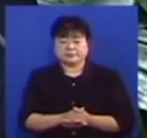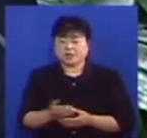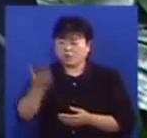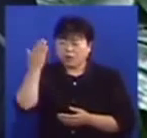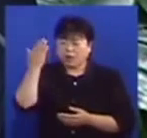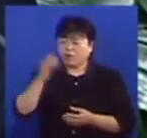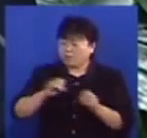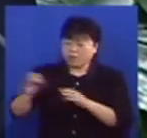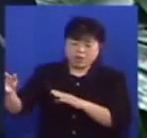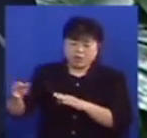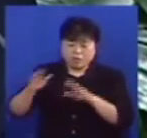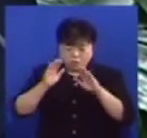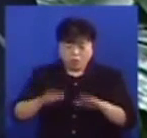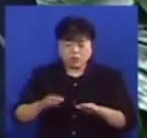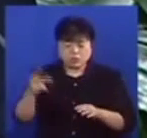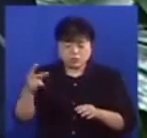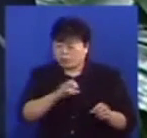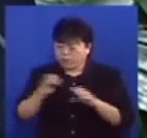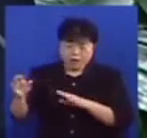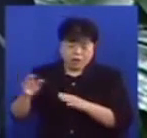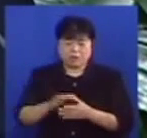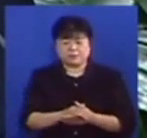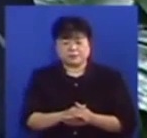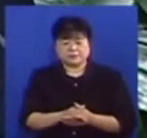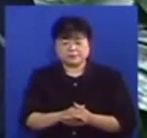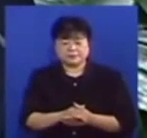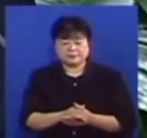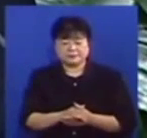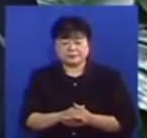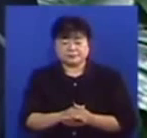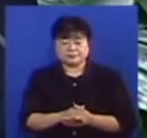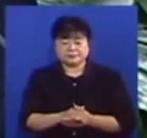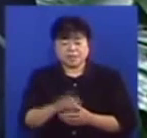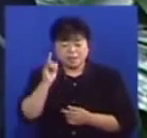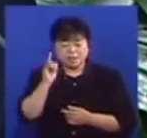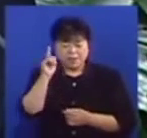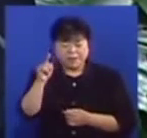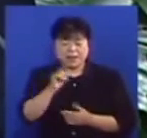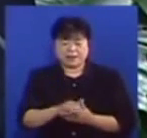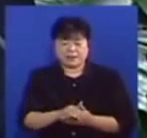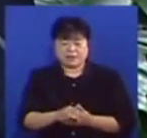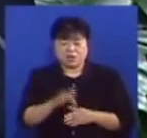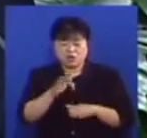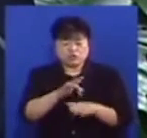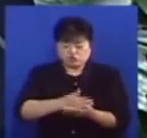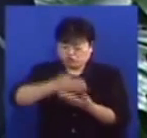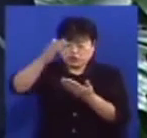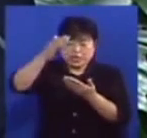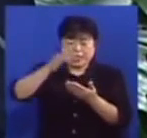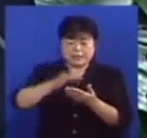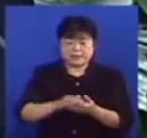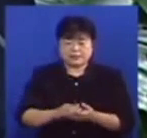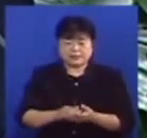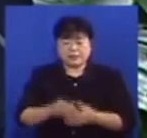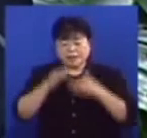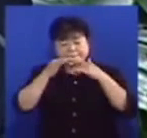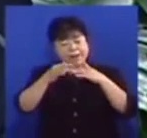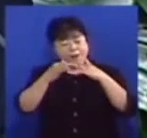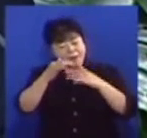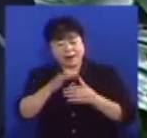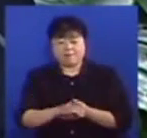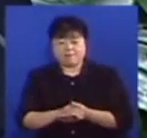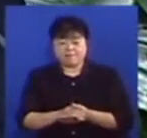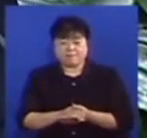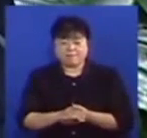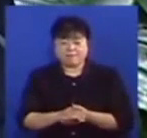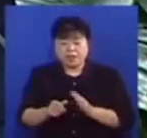과거에 버렸으면 오늘도 또 살펴봐야 되는 것입니다. 매일같이 우리는 귀신을 쫓아내고 새 방언을 말하고